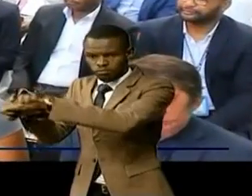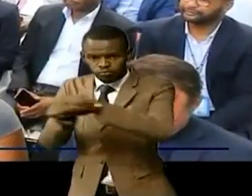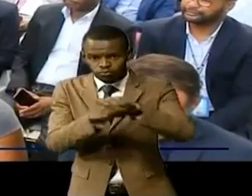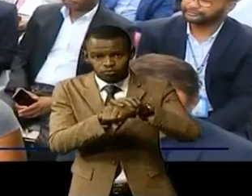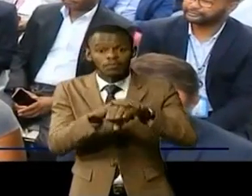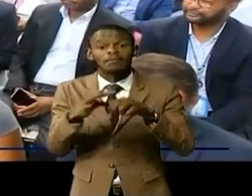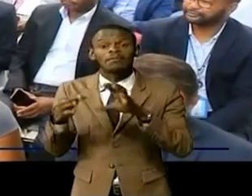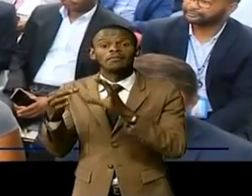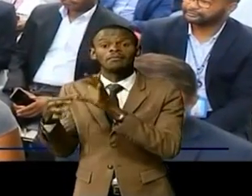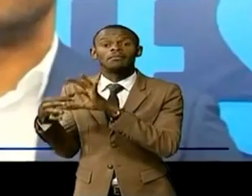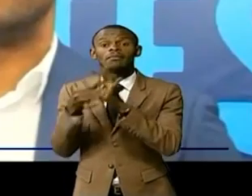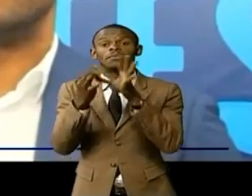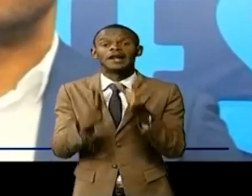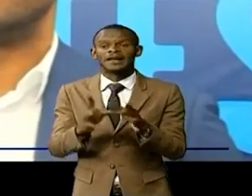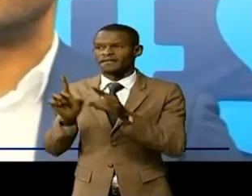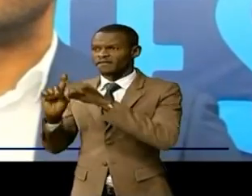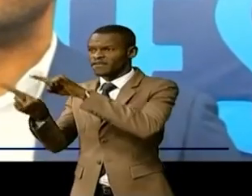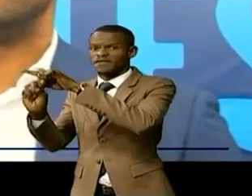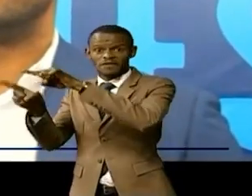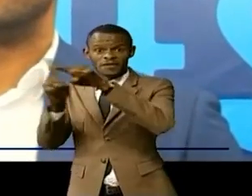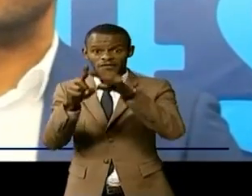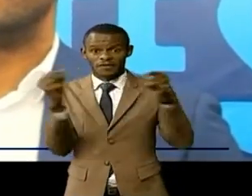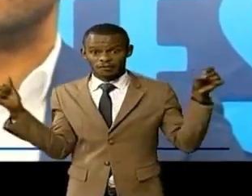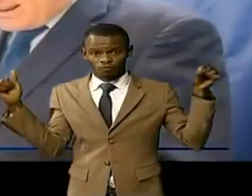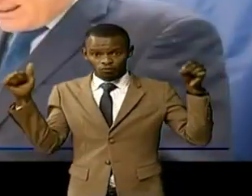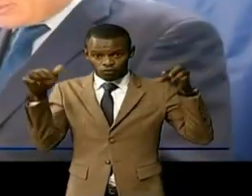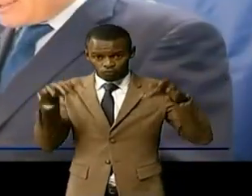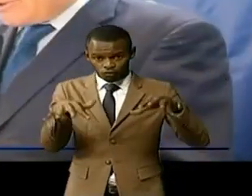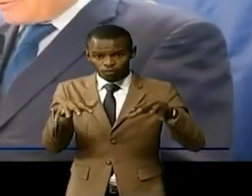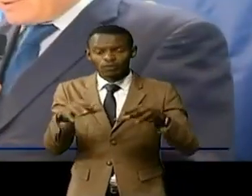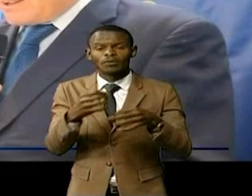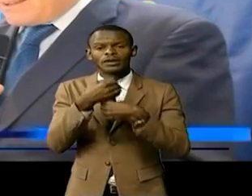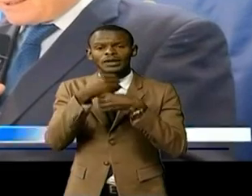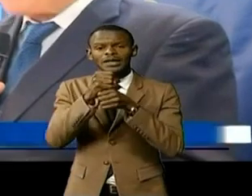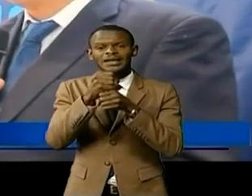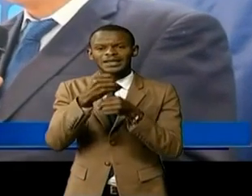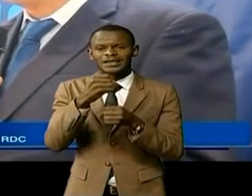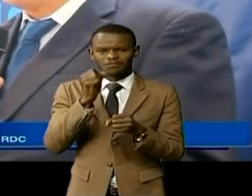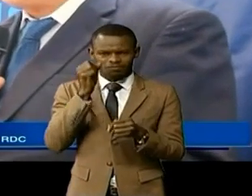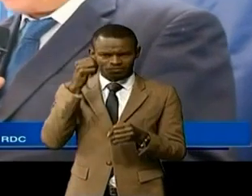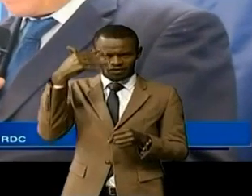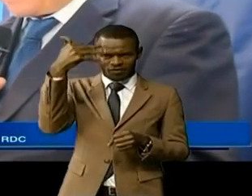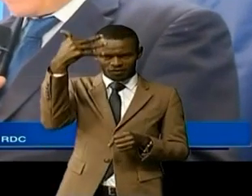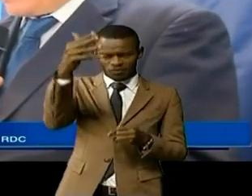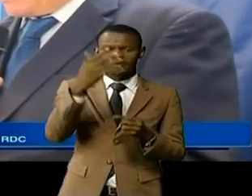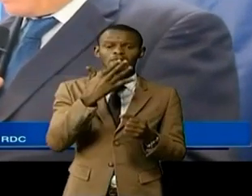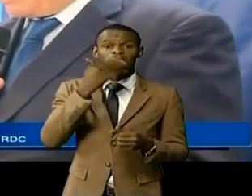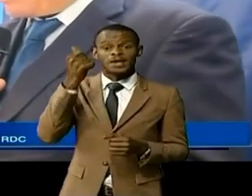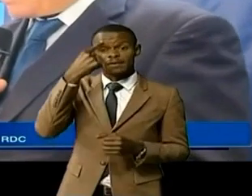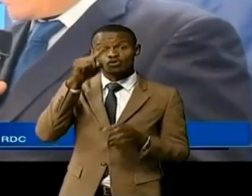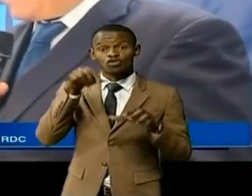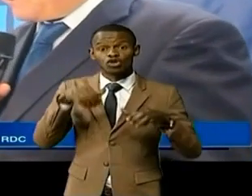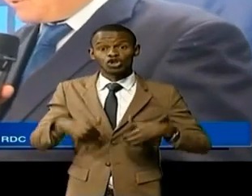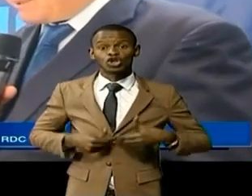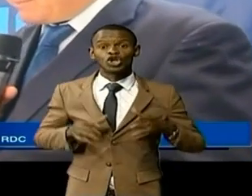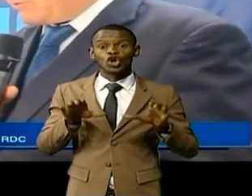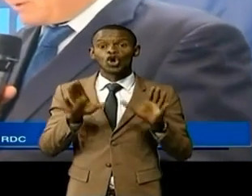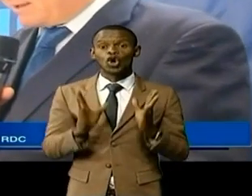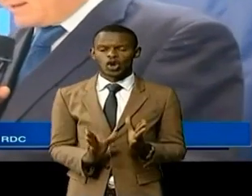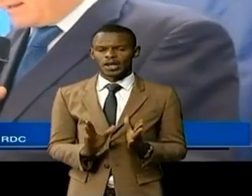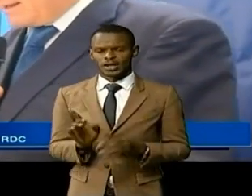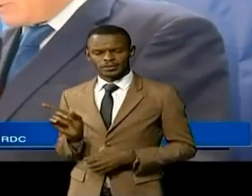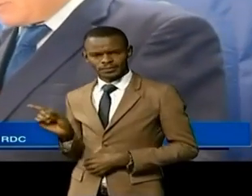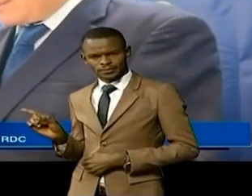vie et créer un avenir meilleur pour les jeunes Congolais. La GNU est un partenariat ayant pour objectif